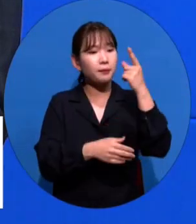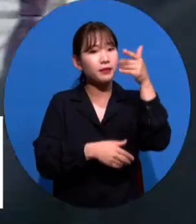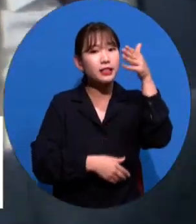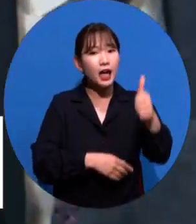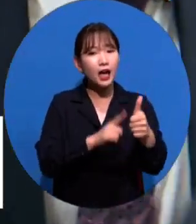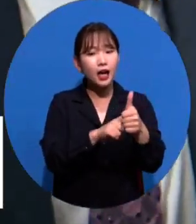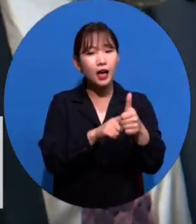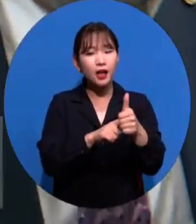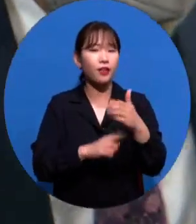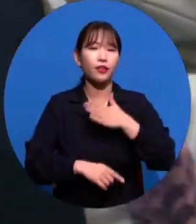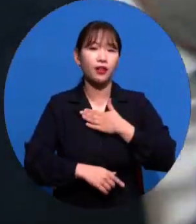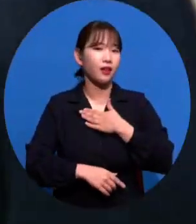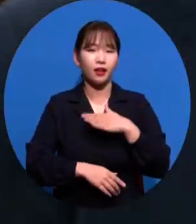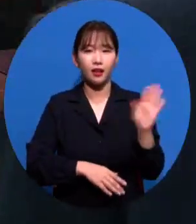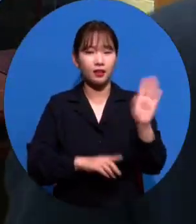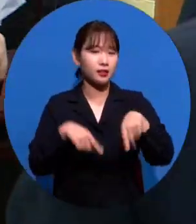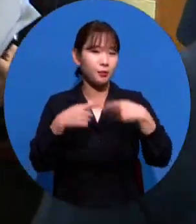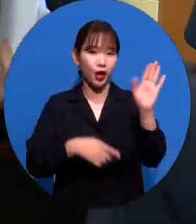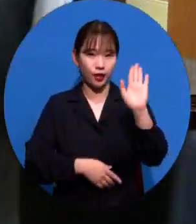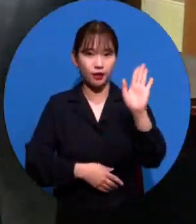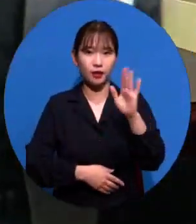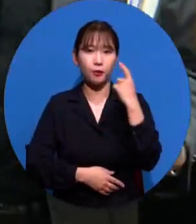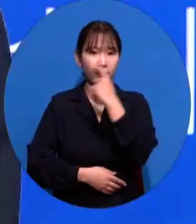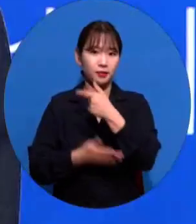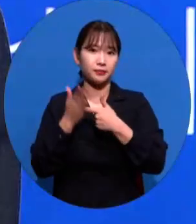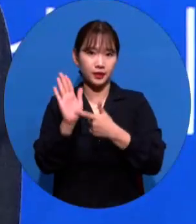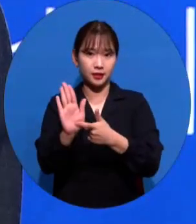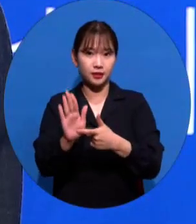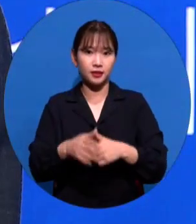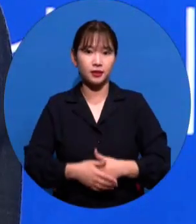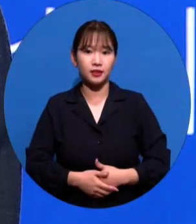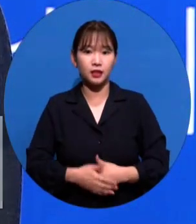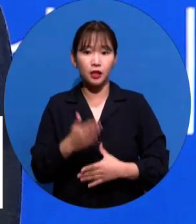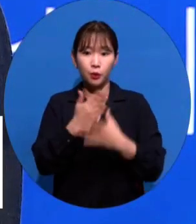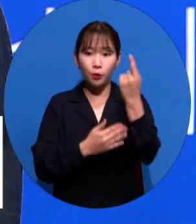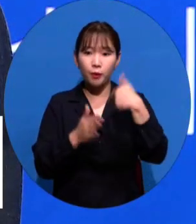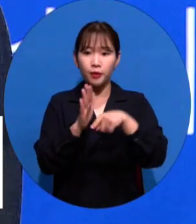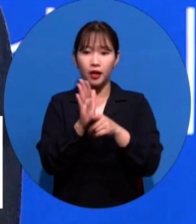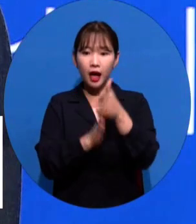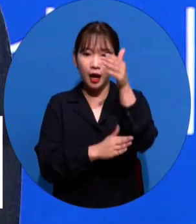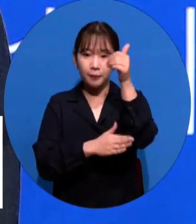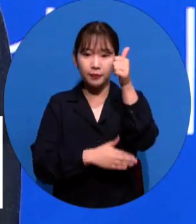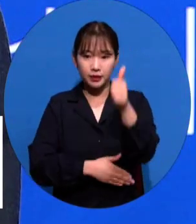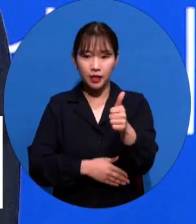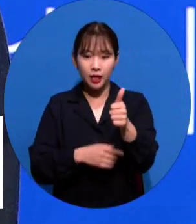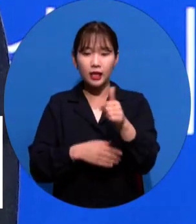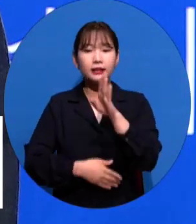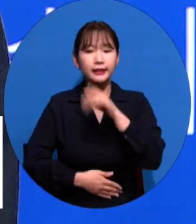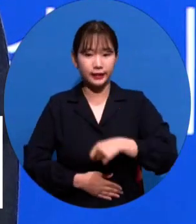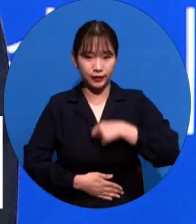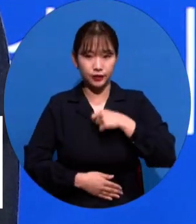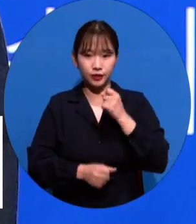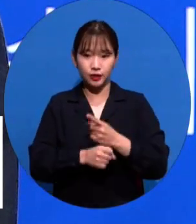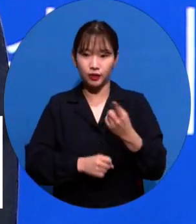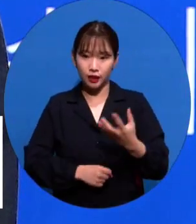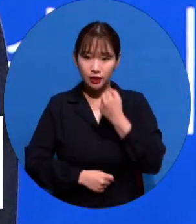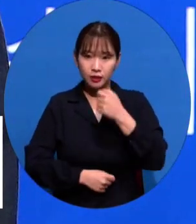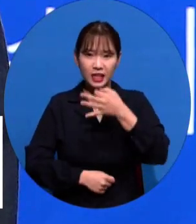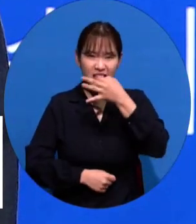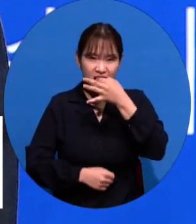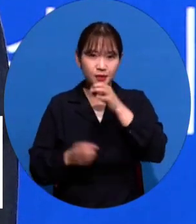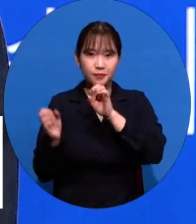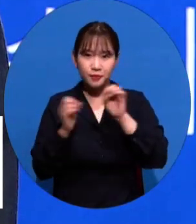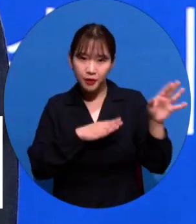시장에는 뜻이 없다는 걸 재확인했습니다. 통합을 하려면 통합 시장이 진정성을 가지고 사심을